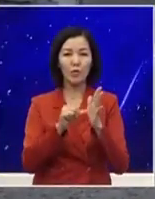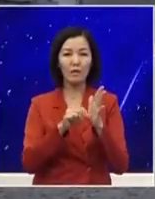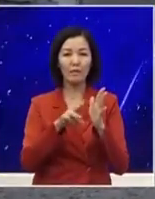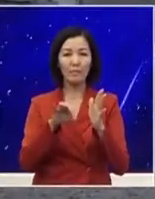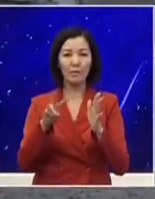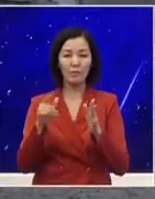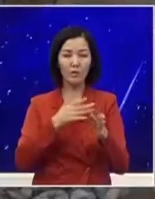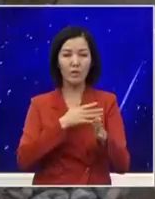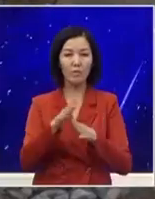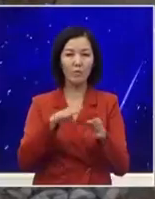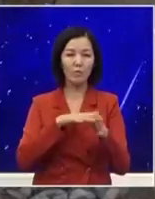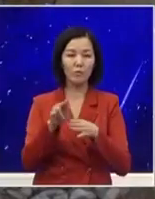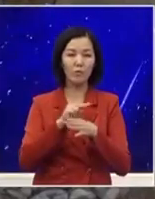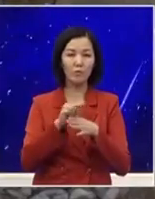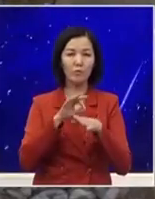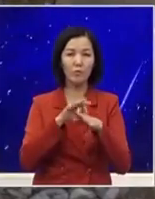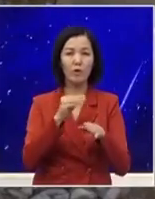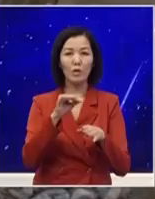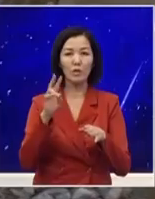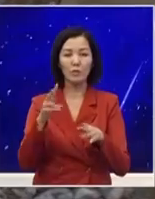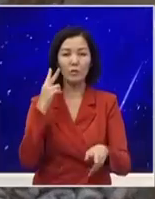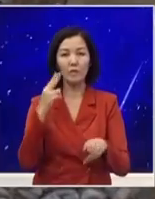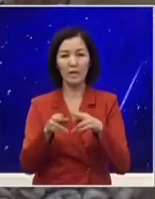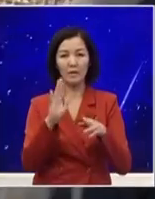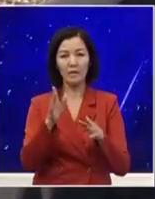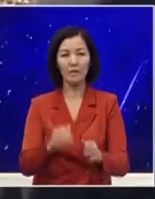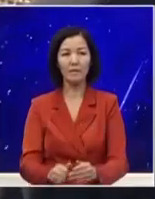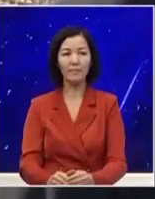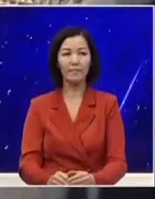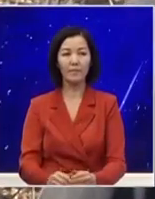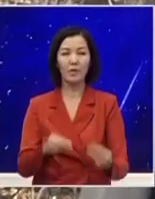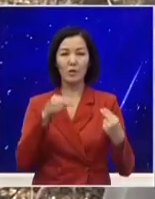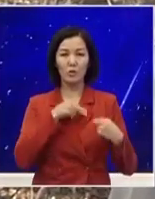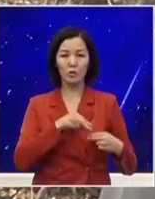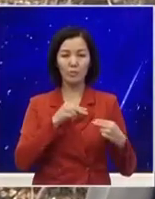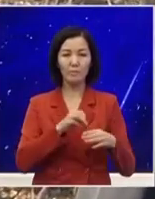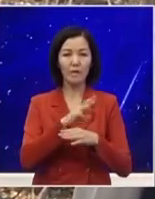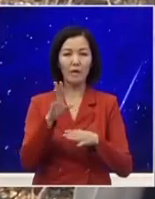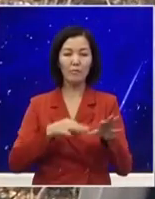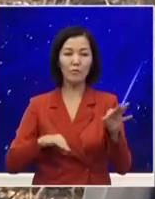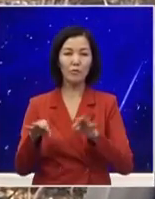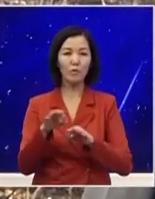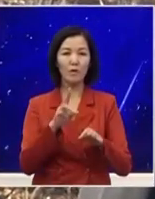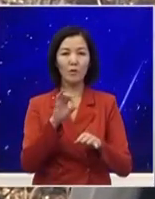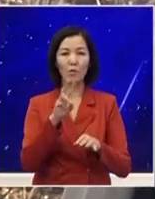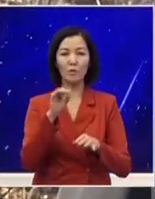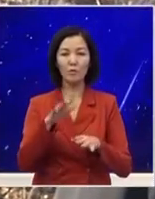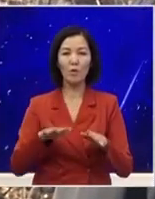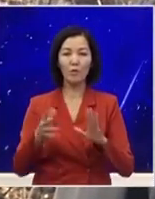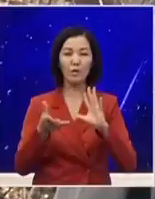бөлінген. Күрделі жөндеу жұмыстары 1990 айына дейін аяқталмақ. Жұмыспен қамту жол картасы аясында Көксу ауданы